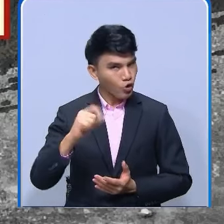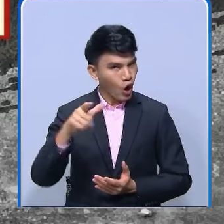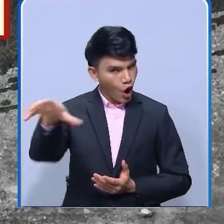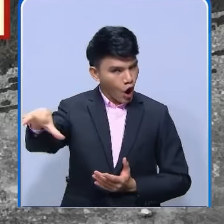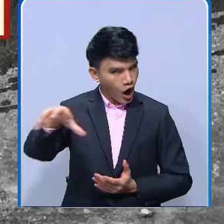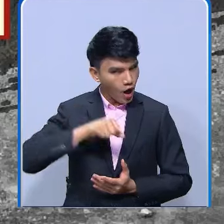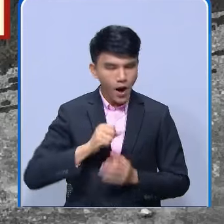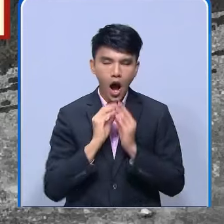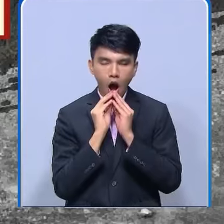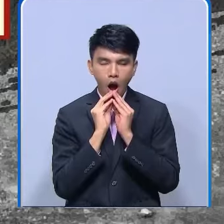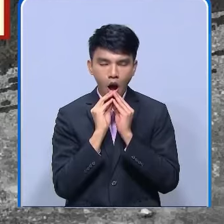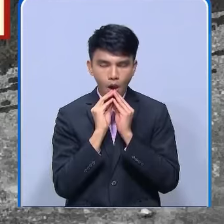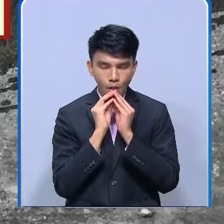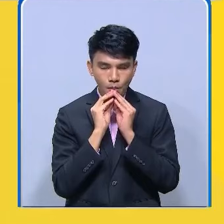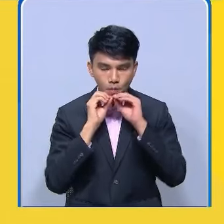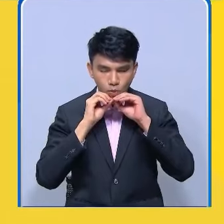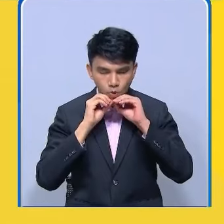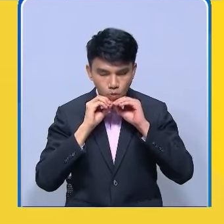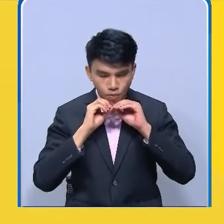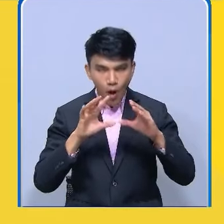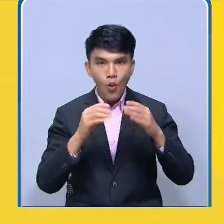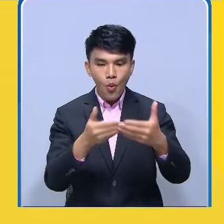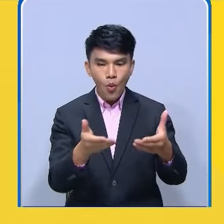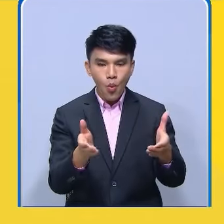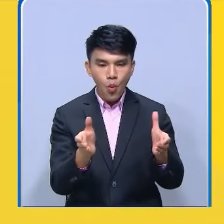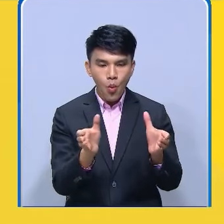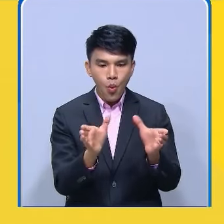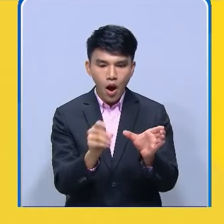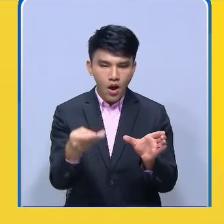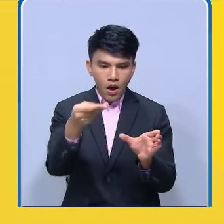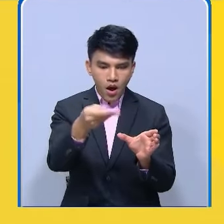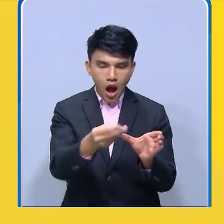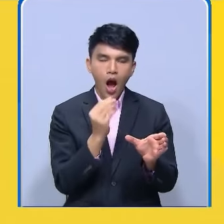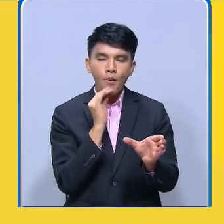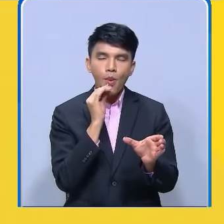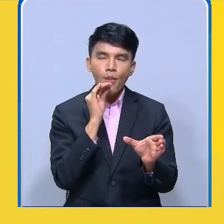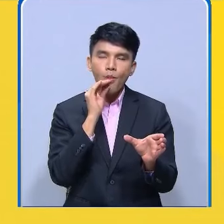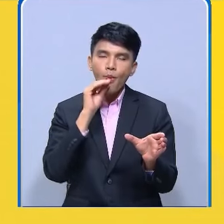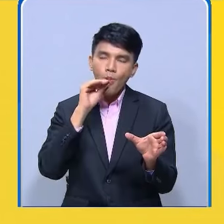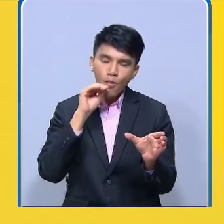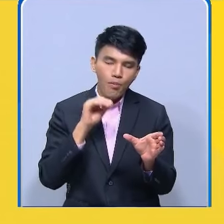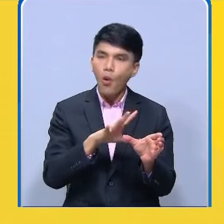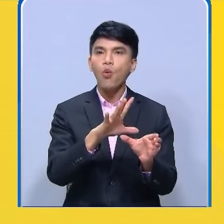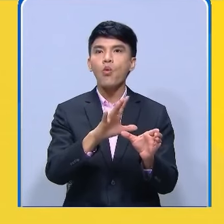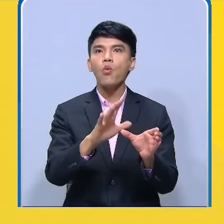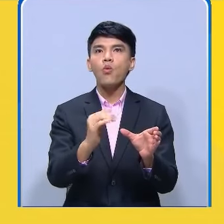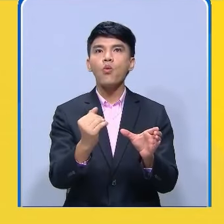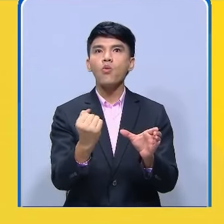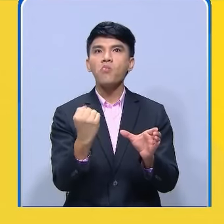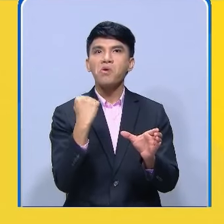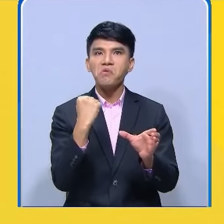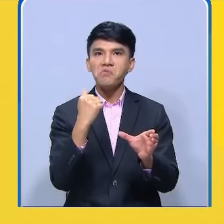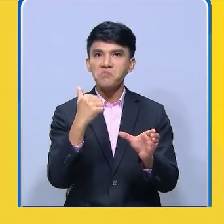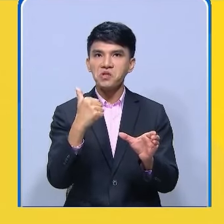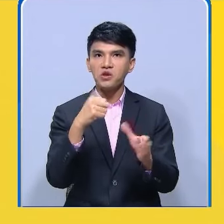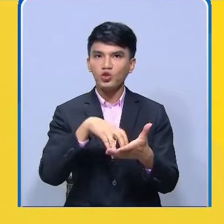ธีใส่กระทงใบตองขอเลขเด็ดจะทำให้พิธีเนี่ยเข้มขลังมากขึ้นคุณป้าหลงเชื่อครับ ค่ะ